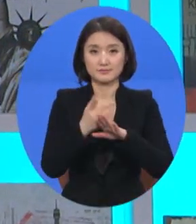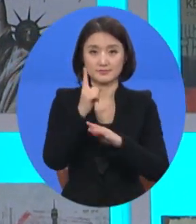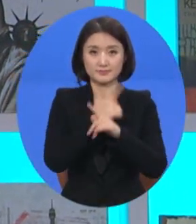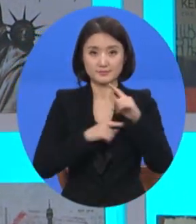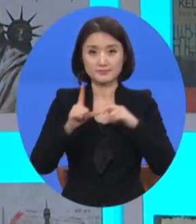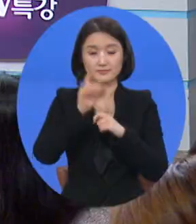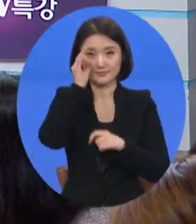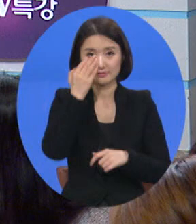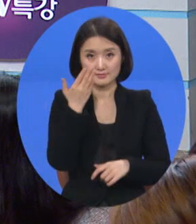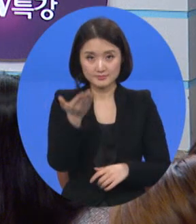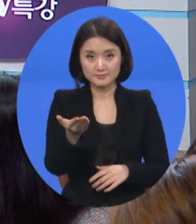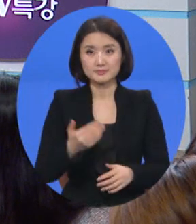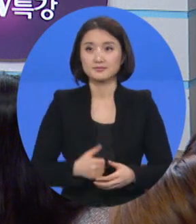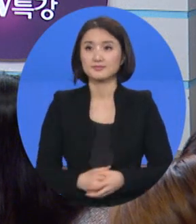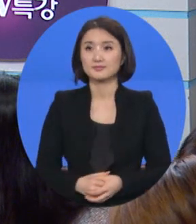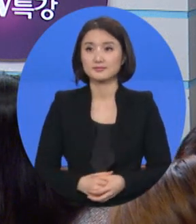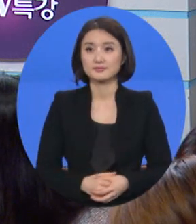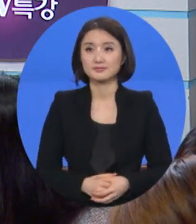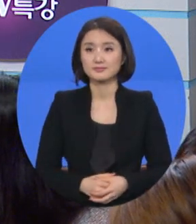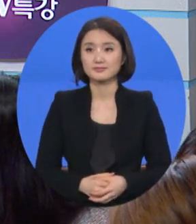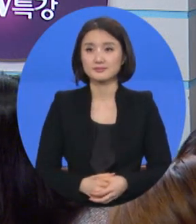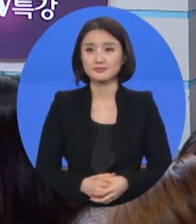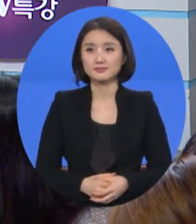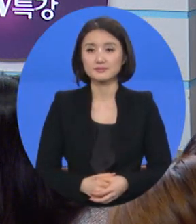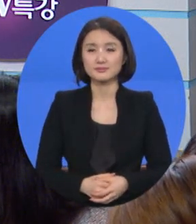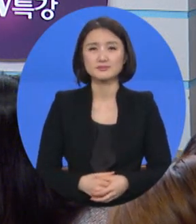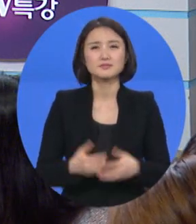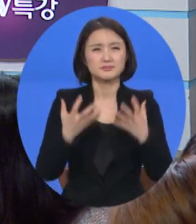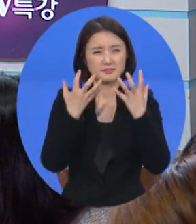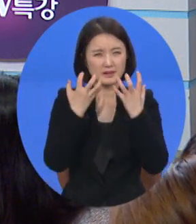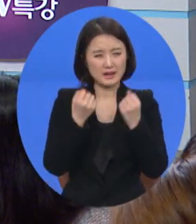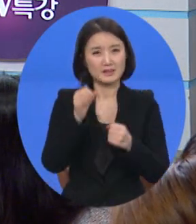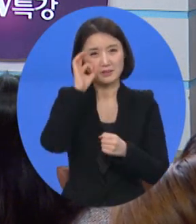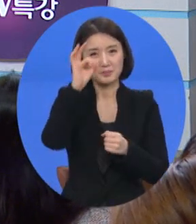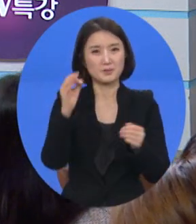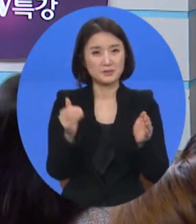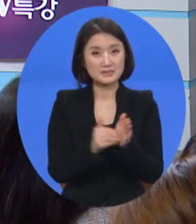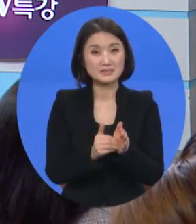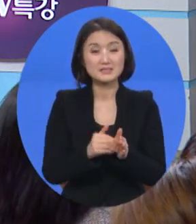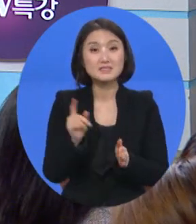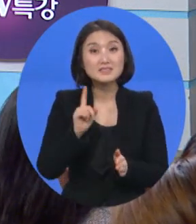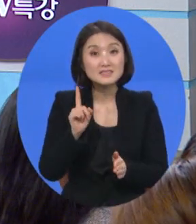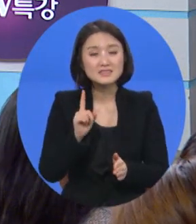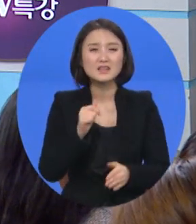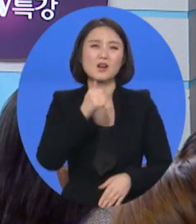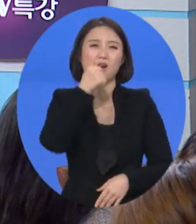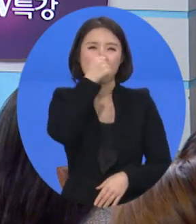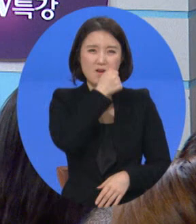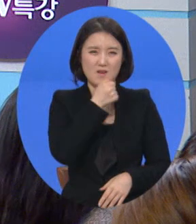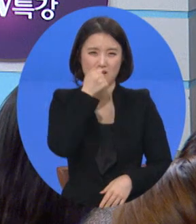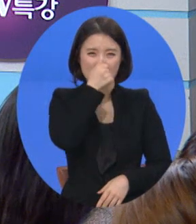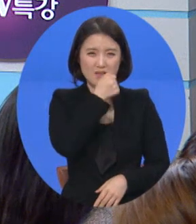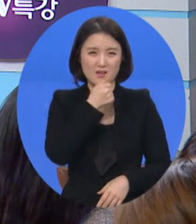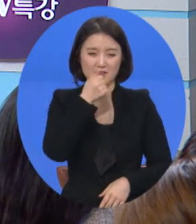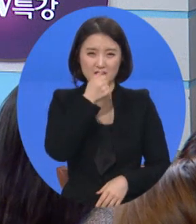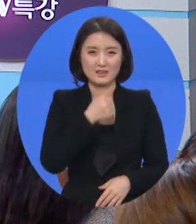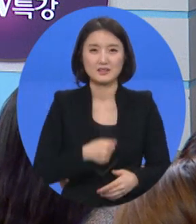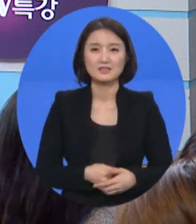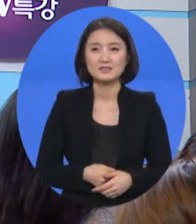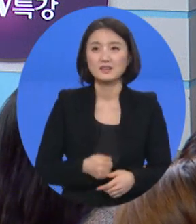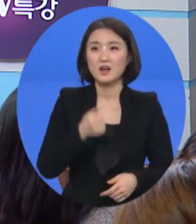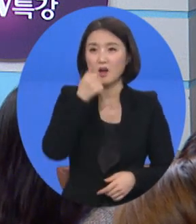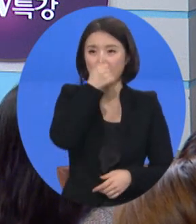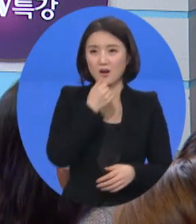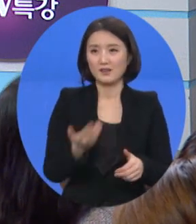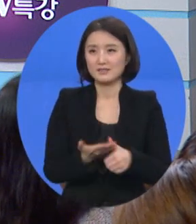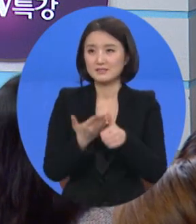할까요 매우 우리와 가까이 있는 m 요인들 맞춰 요즘 예 그 고양이 이들을 기르는